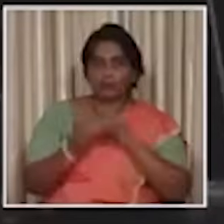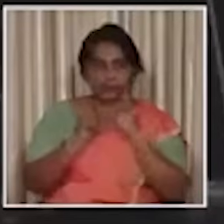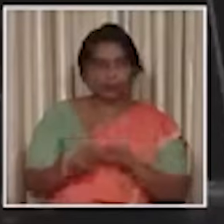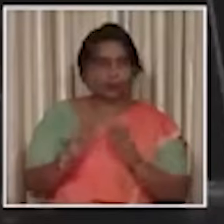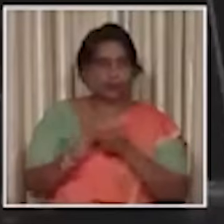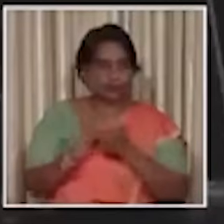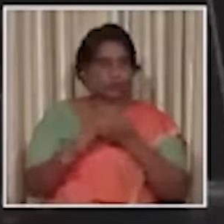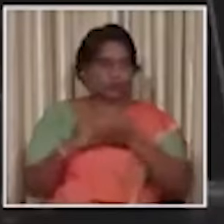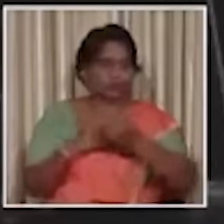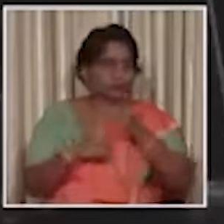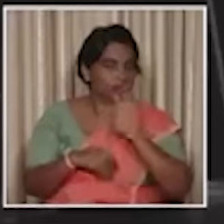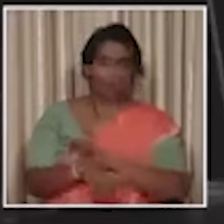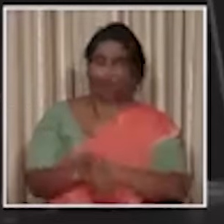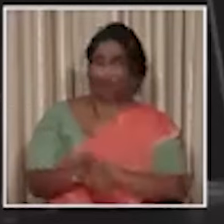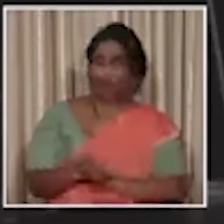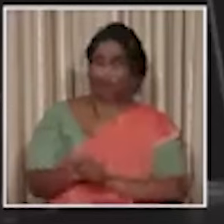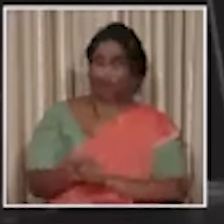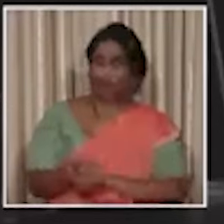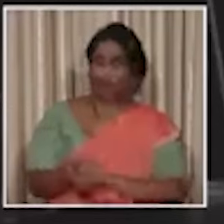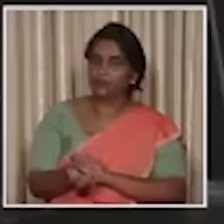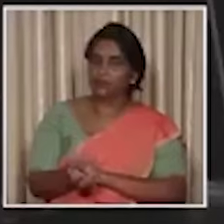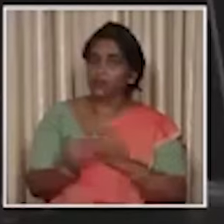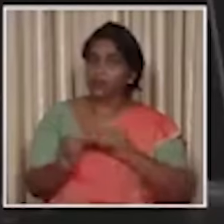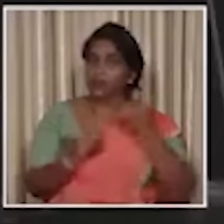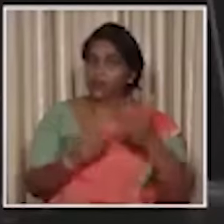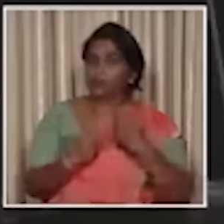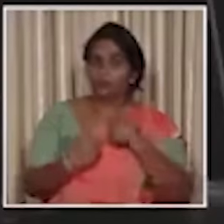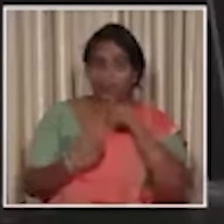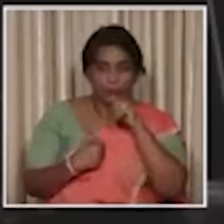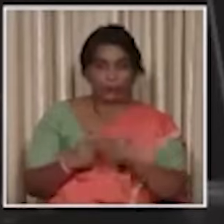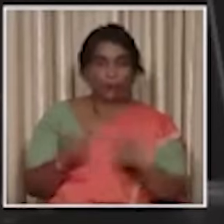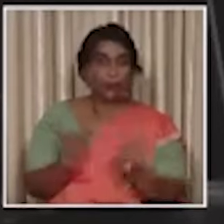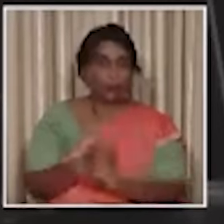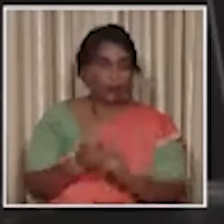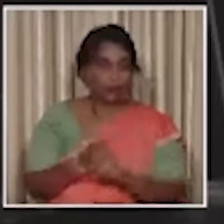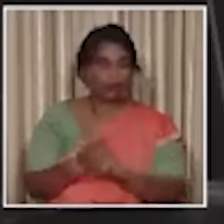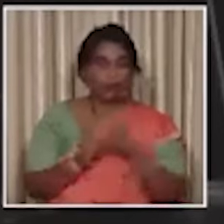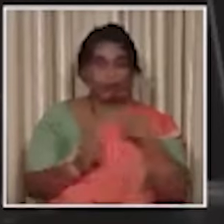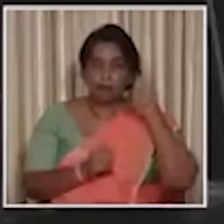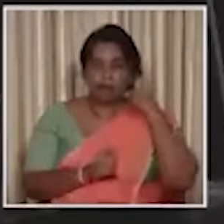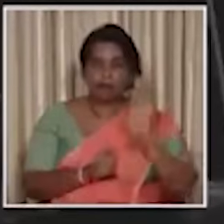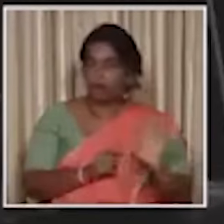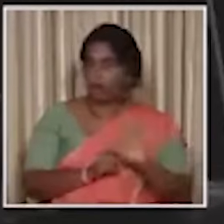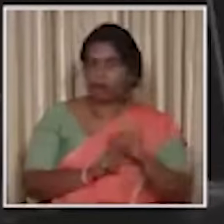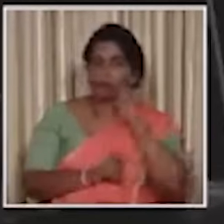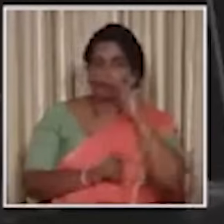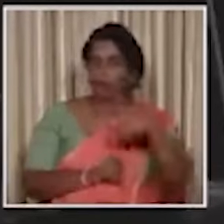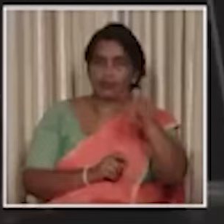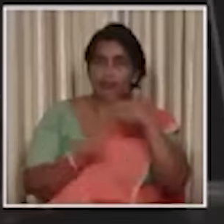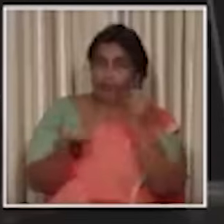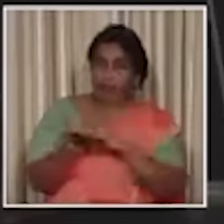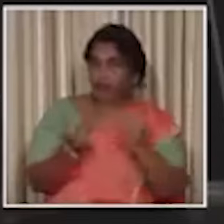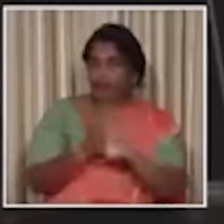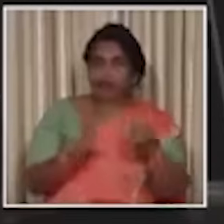மேற்கொண்டு வருகின்றன. இனியொரு போதும் போரொன்றை விரும்பாத எமது மக்கள் பயங்கரவாதம் எனப்படுகின்ற இயல்புகளுக்கு ஒத்திசையாத